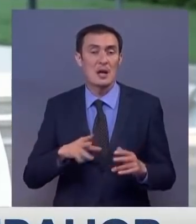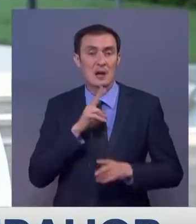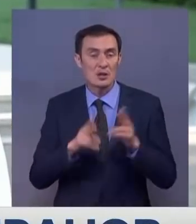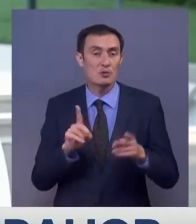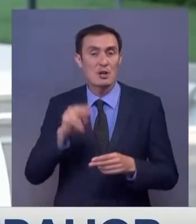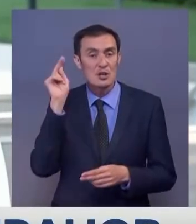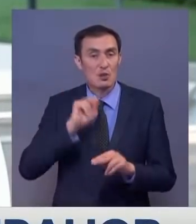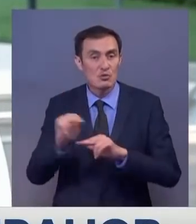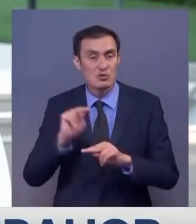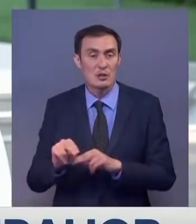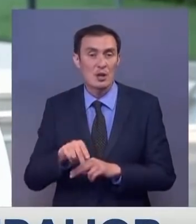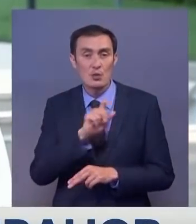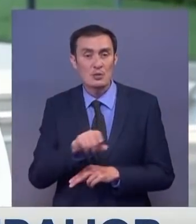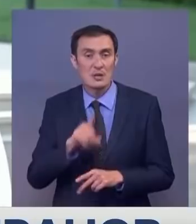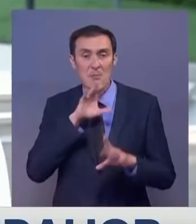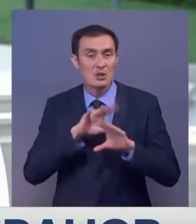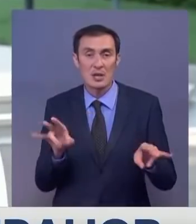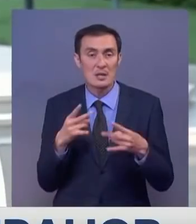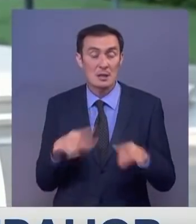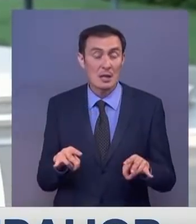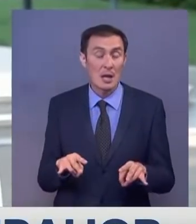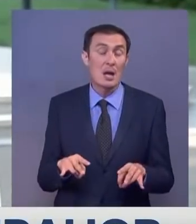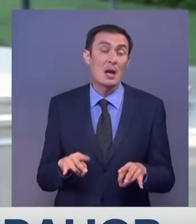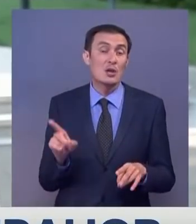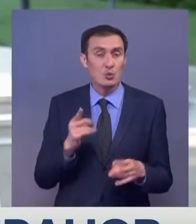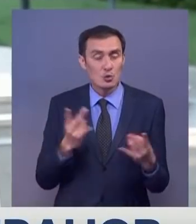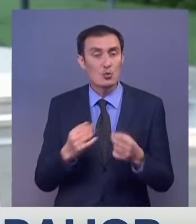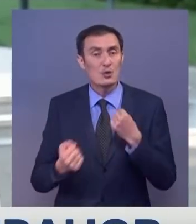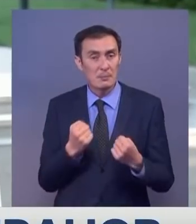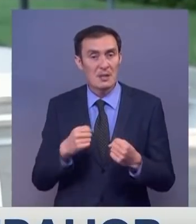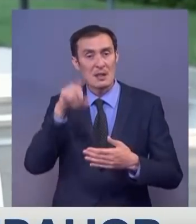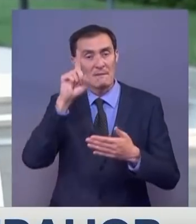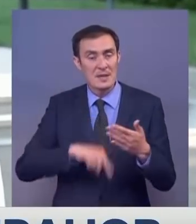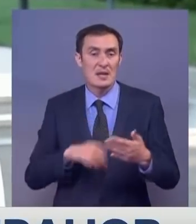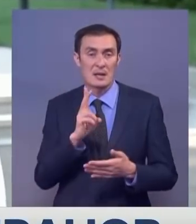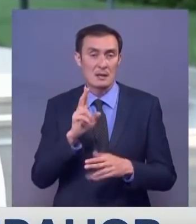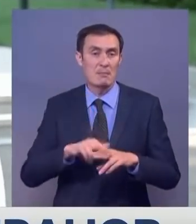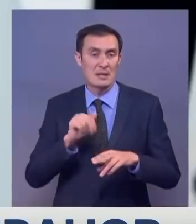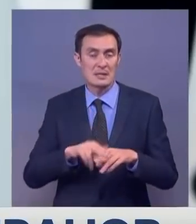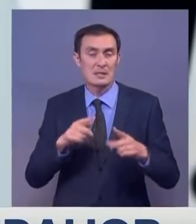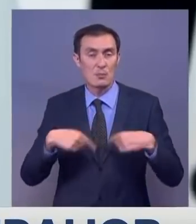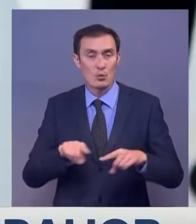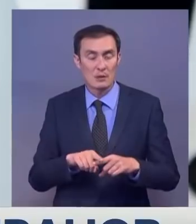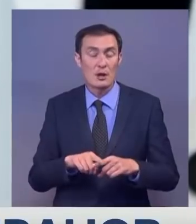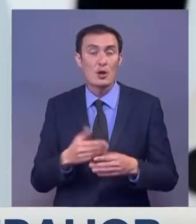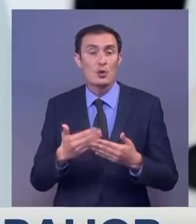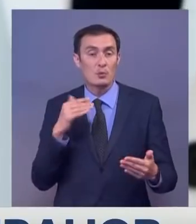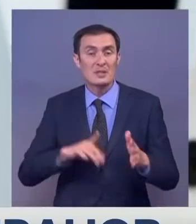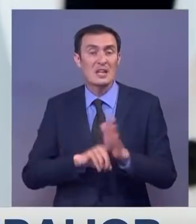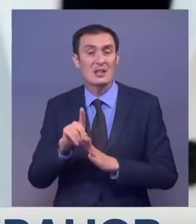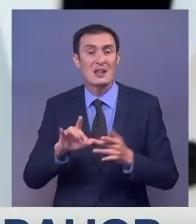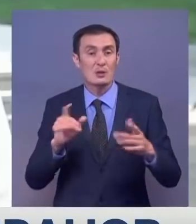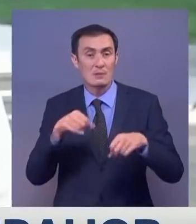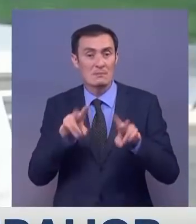есть научить жертв не замалчивать проблему. А с другой стороны, чтобы укрепить доверие к правоохранительным органам. До того, как мы ввели